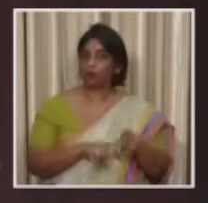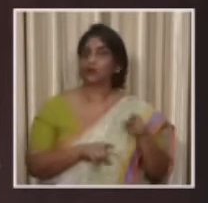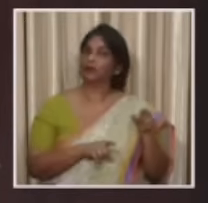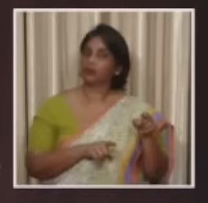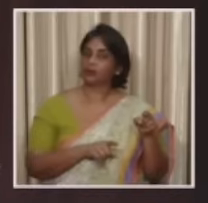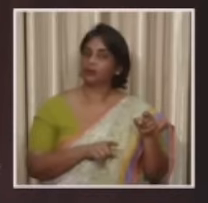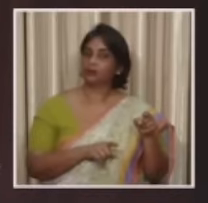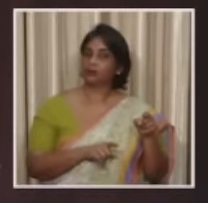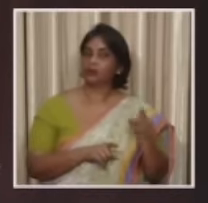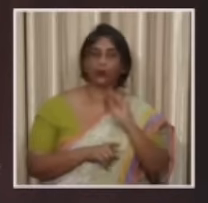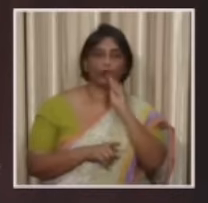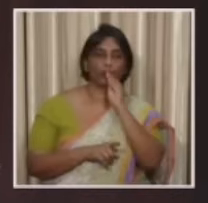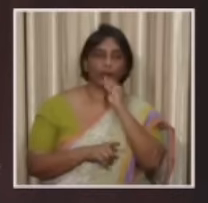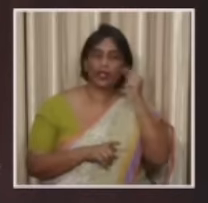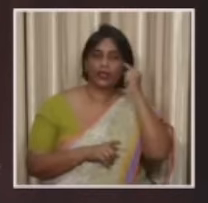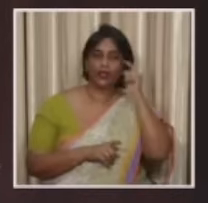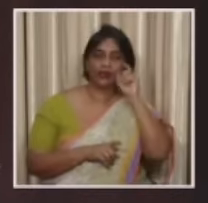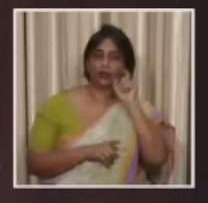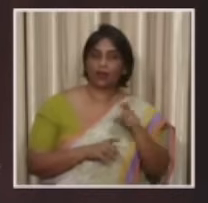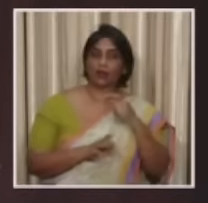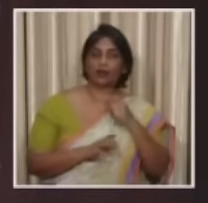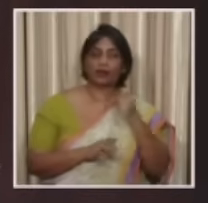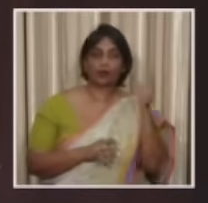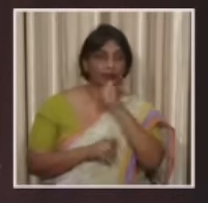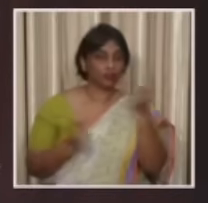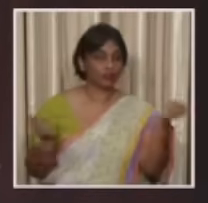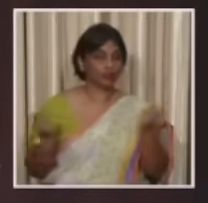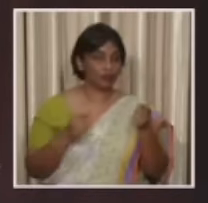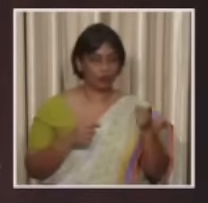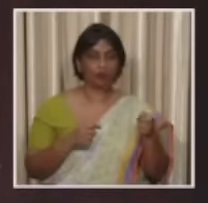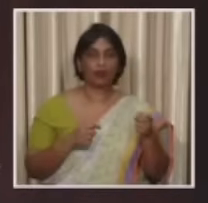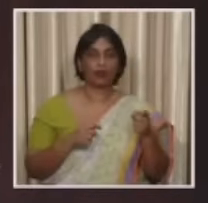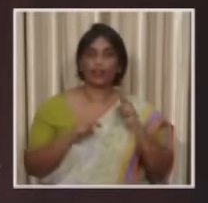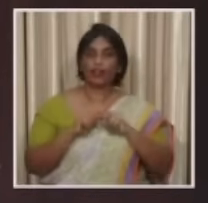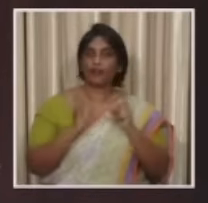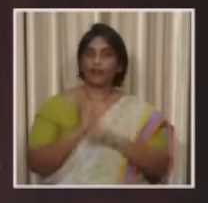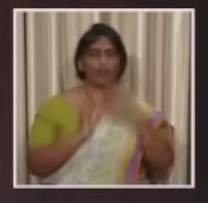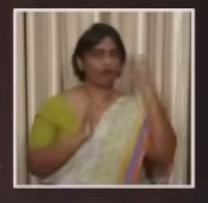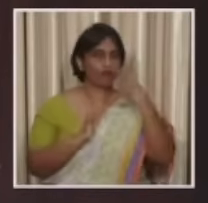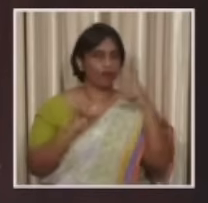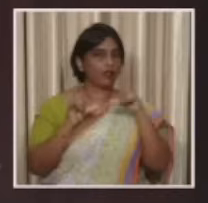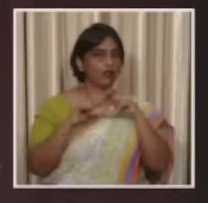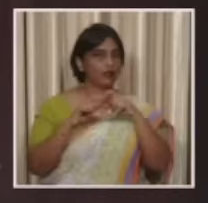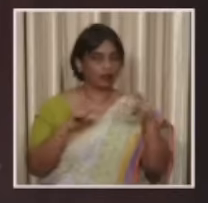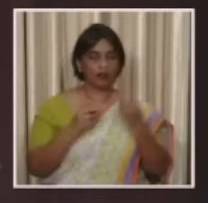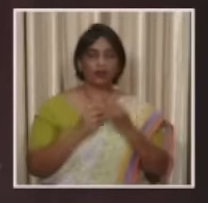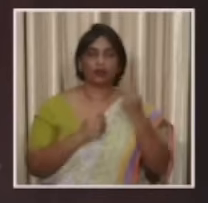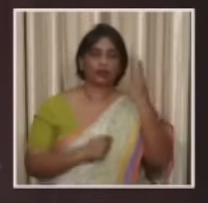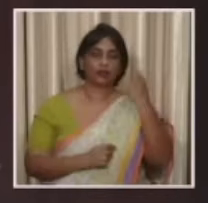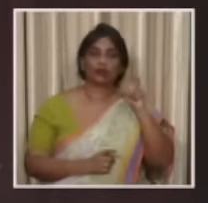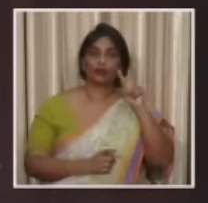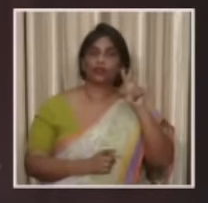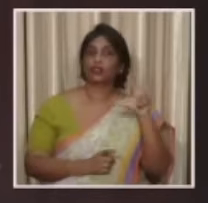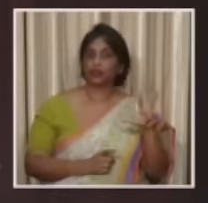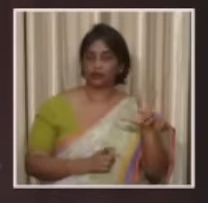මේ විදිහට ගත්තම නිකන් හිතලා බලන්න, රට බීමහල් FL4 කියන බලපත්‍රේ දීලා තිනවා